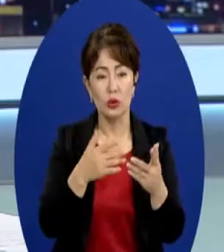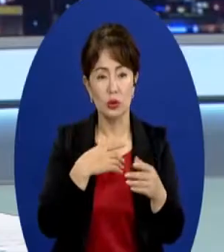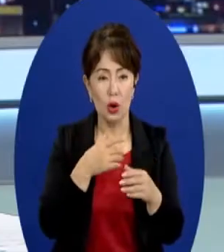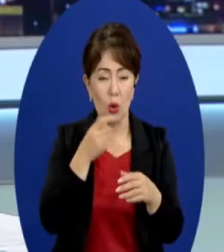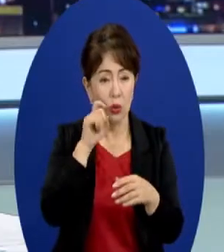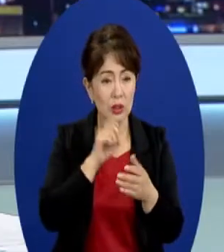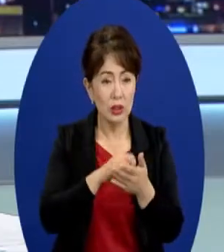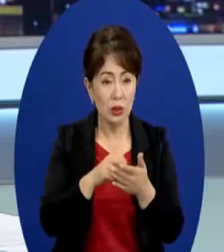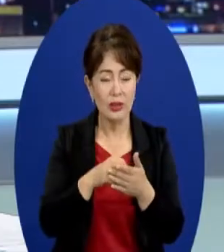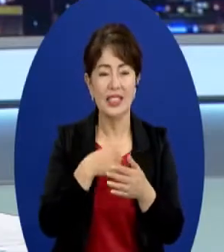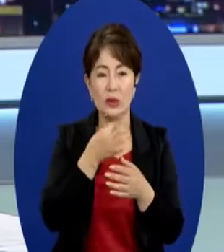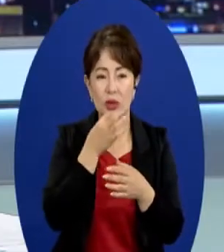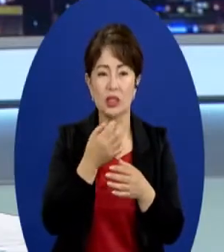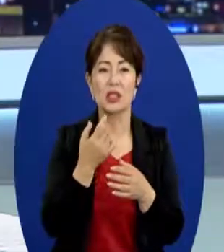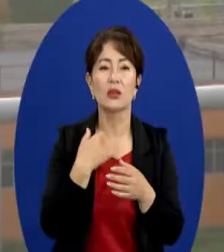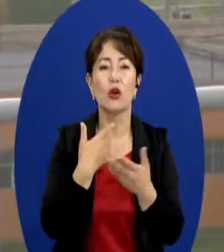байна.